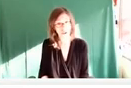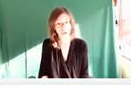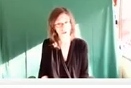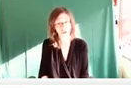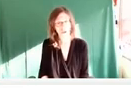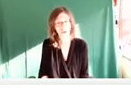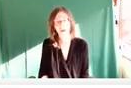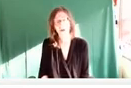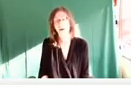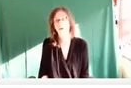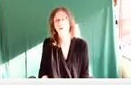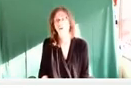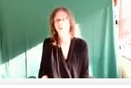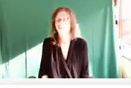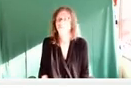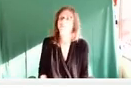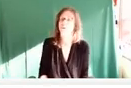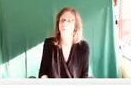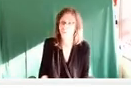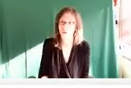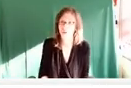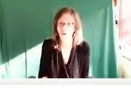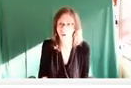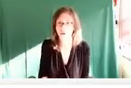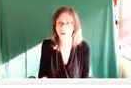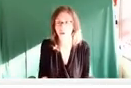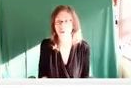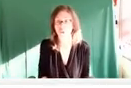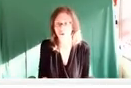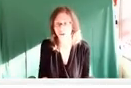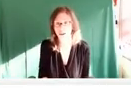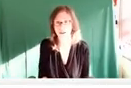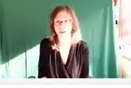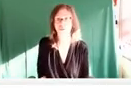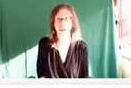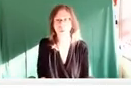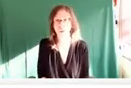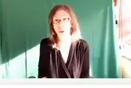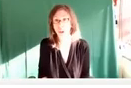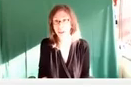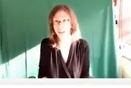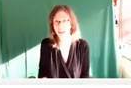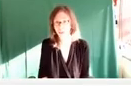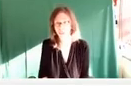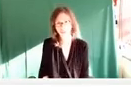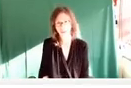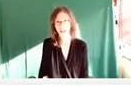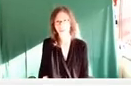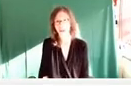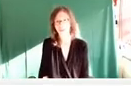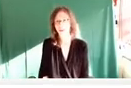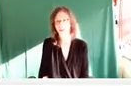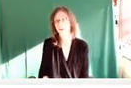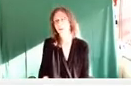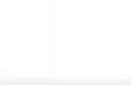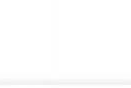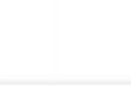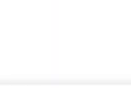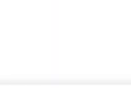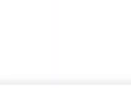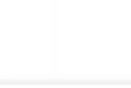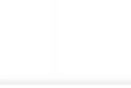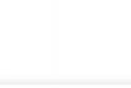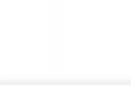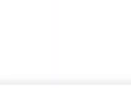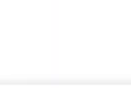de la recherche. Comme toutes mes autres formations, ça se voulait un atelier pratique en laboratoire.